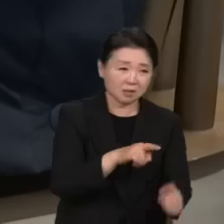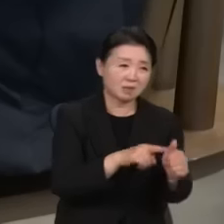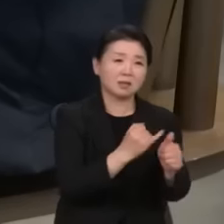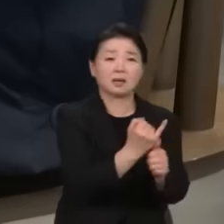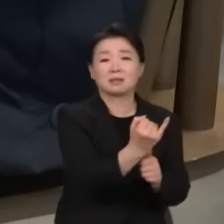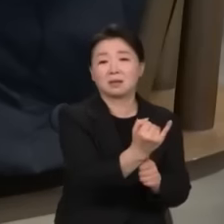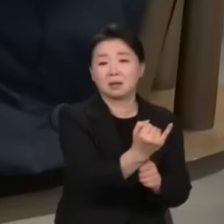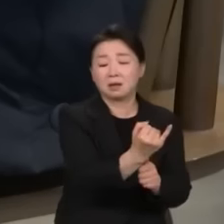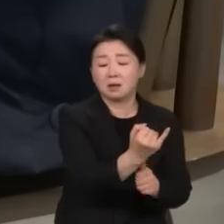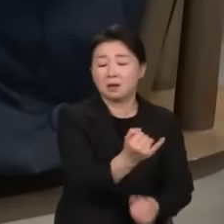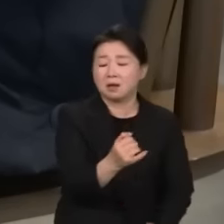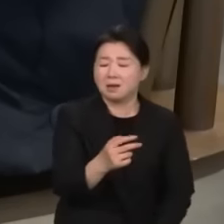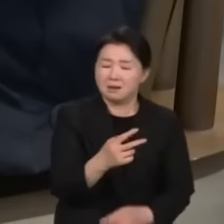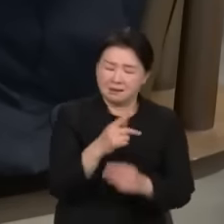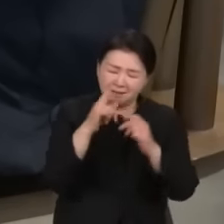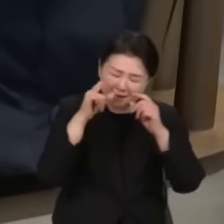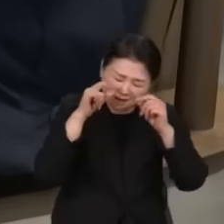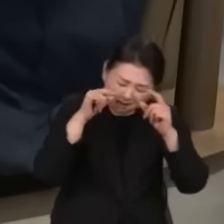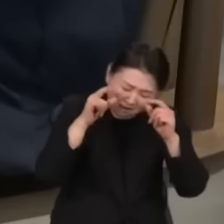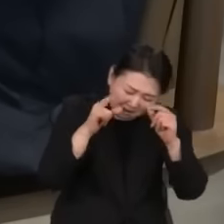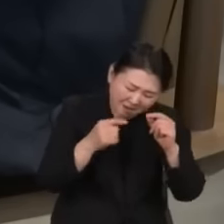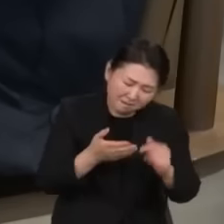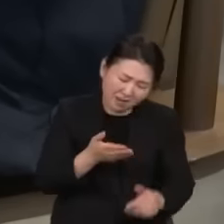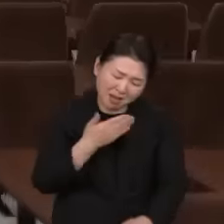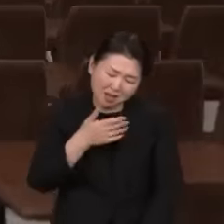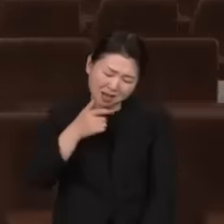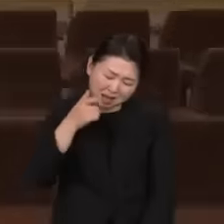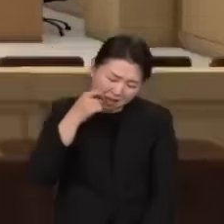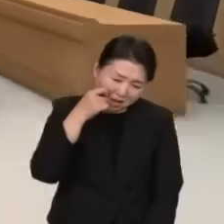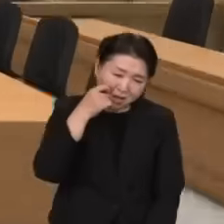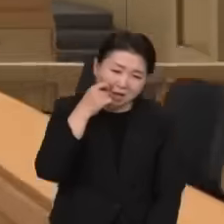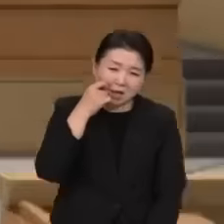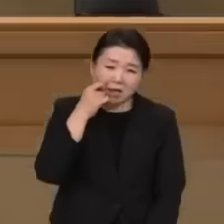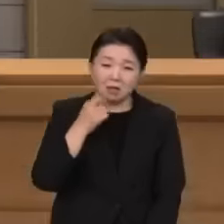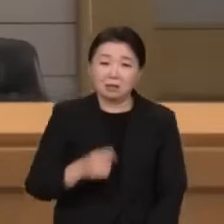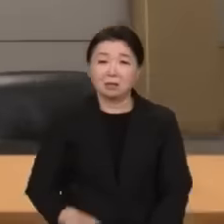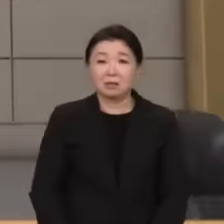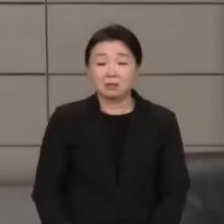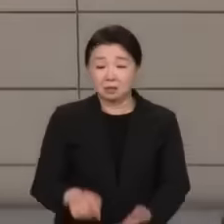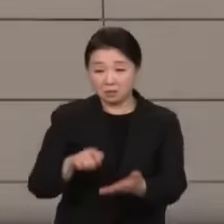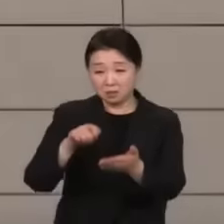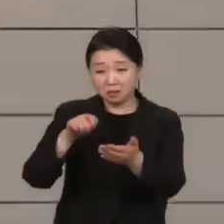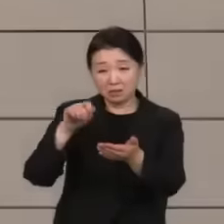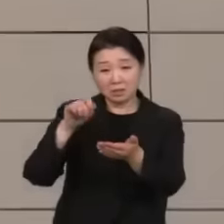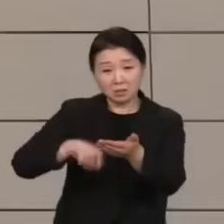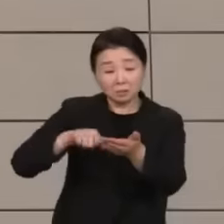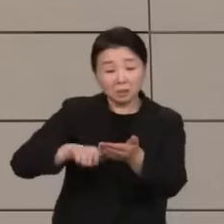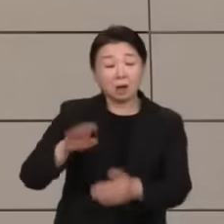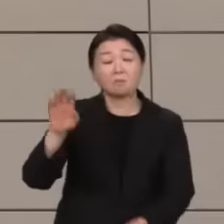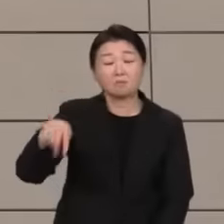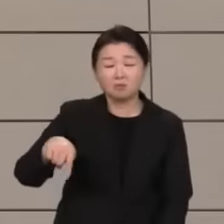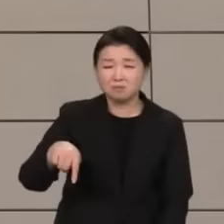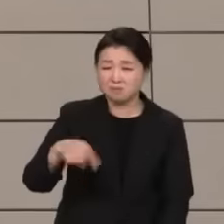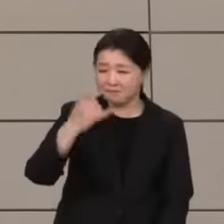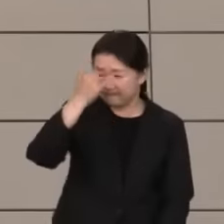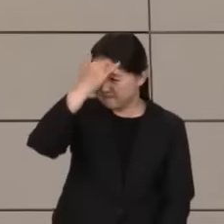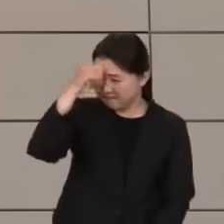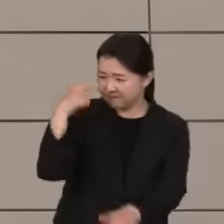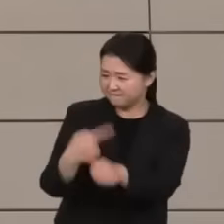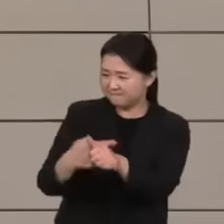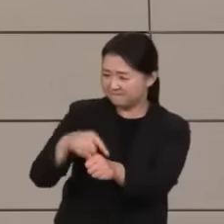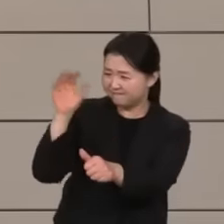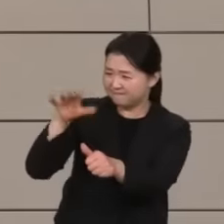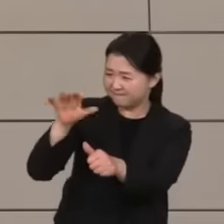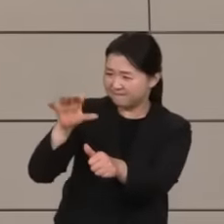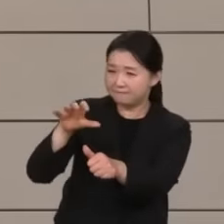아내는 제대로 잠 못 자고 밥도 못 먹습니다. 재판부는 윤리적으로 비난 가능성이 매우 높다고